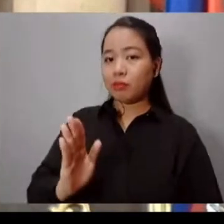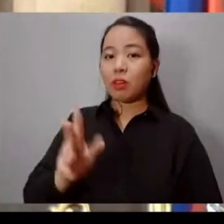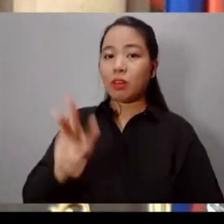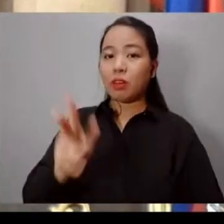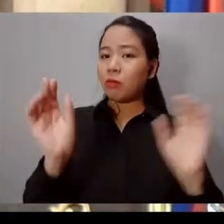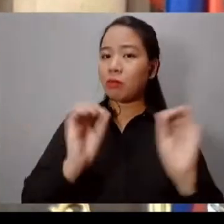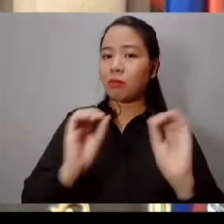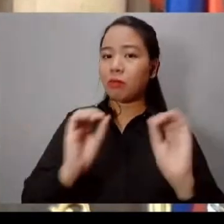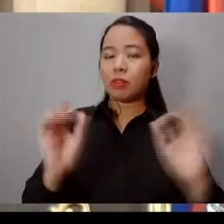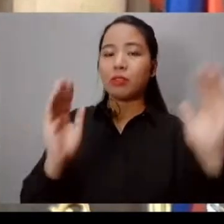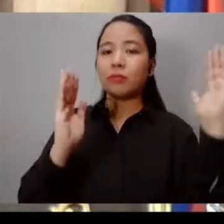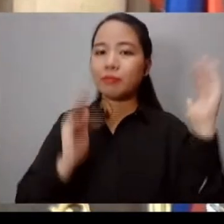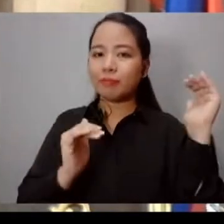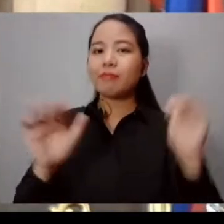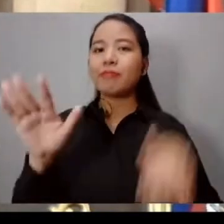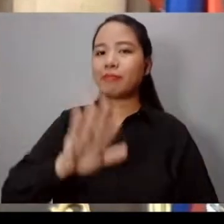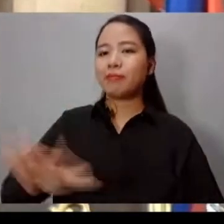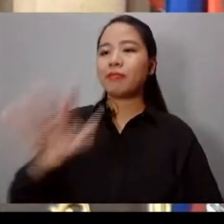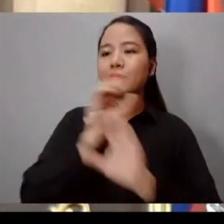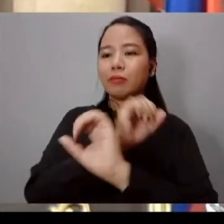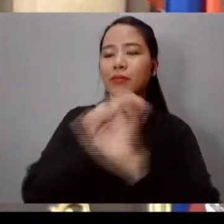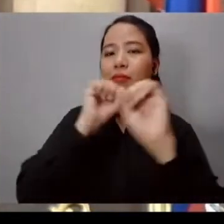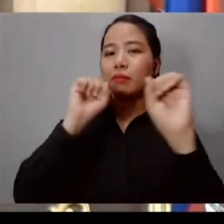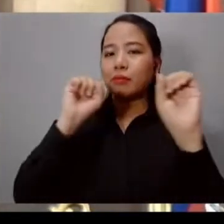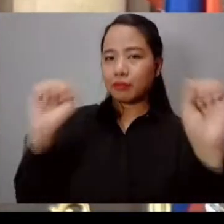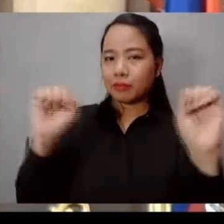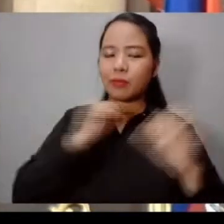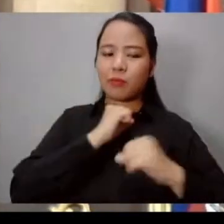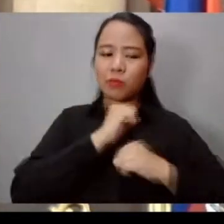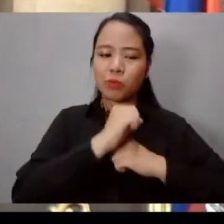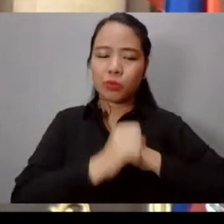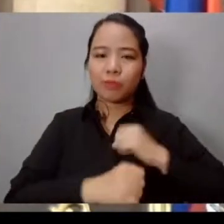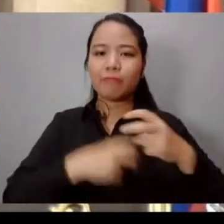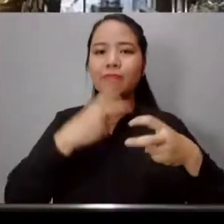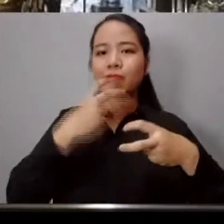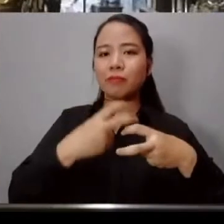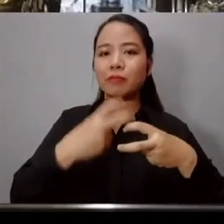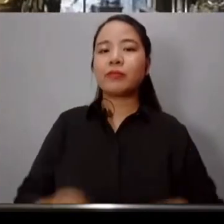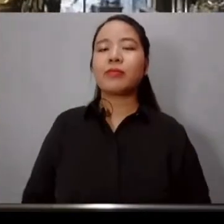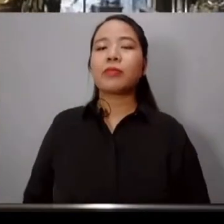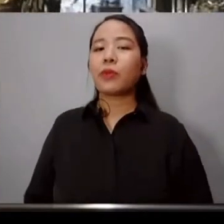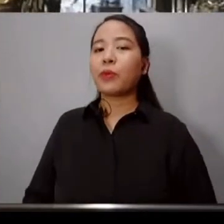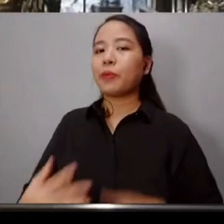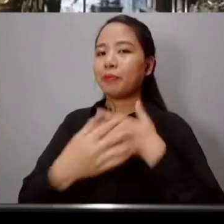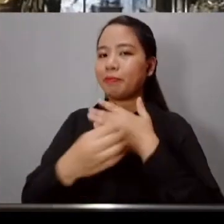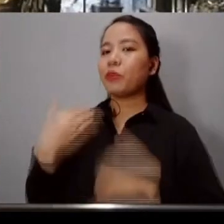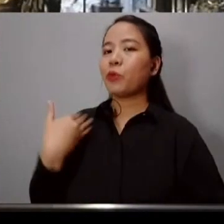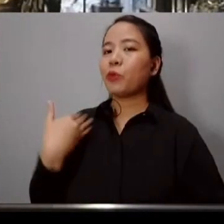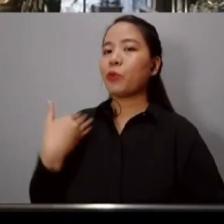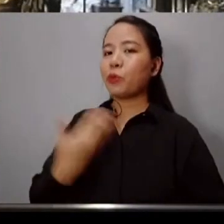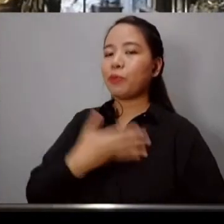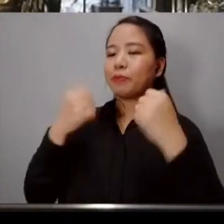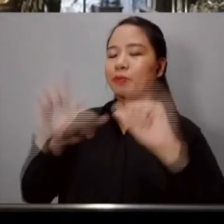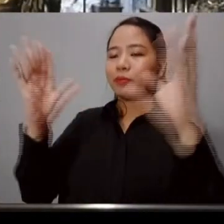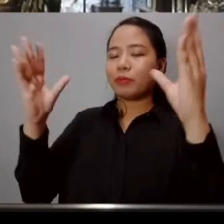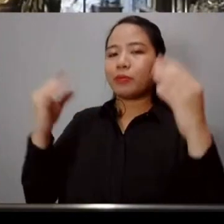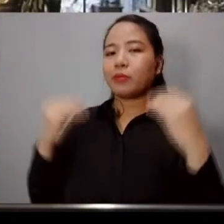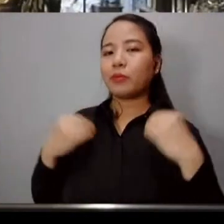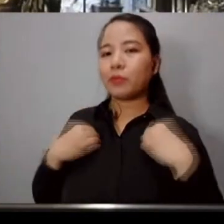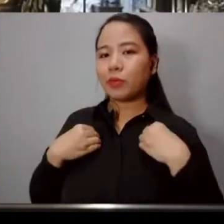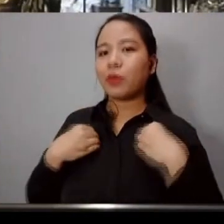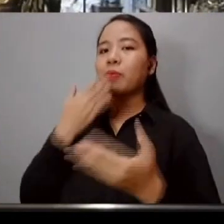sila'y iniligtas sa hirap at dusa. Magsumikap tayong kamtin ang